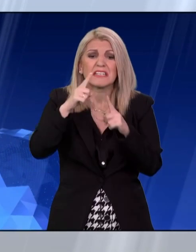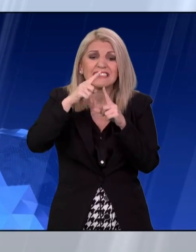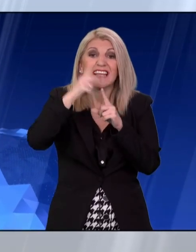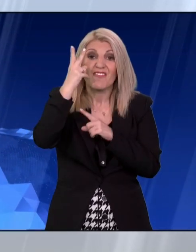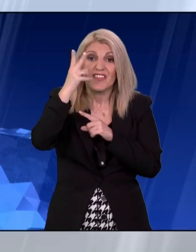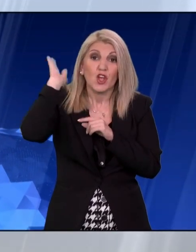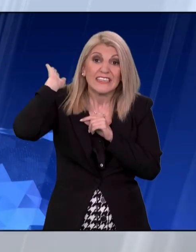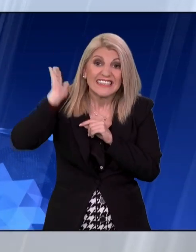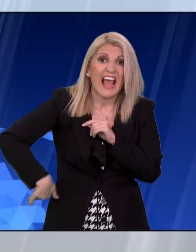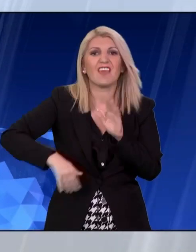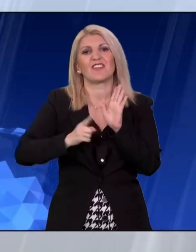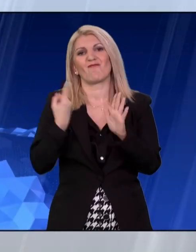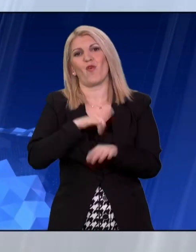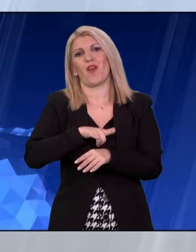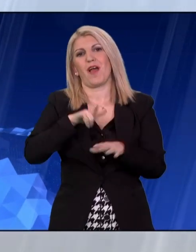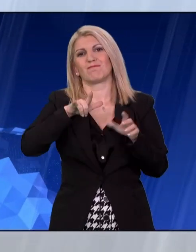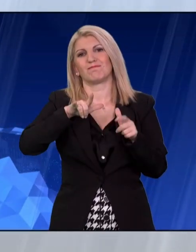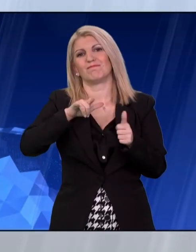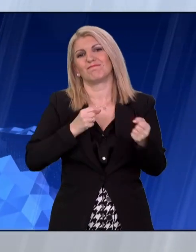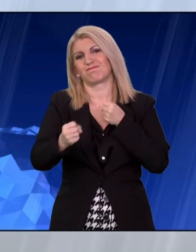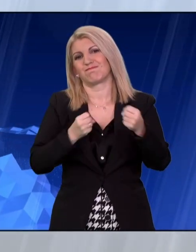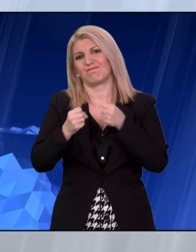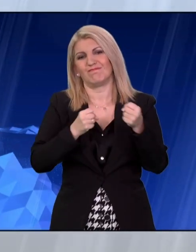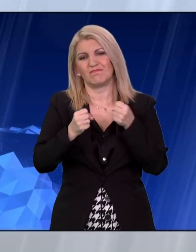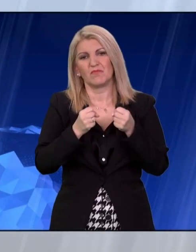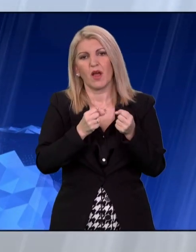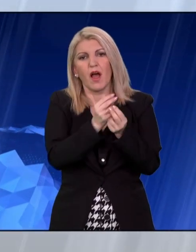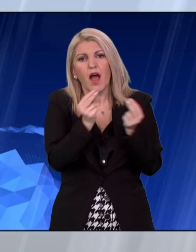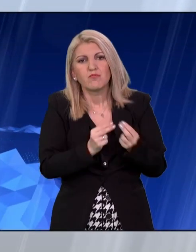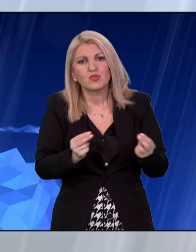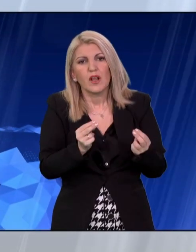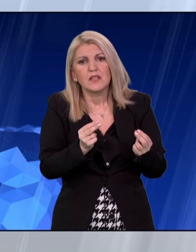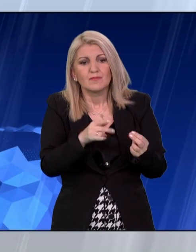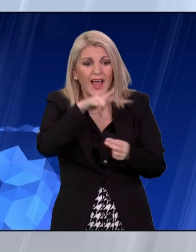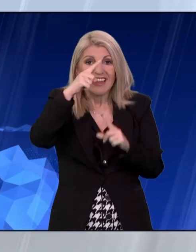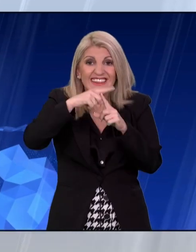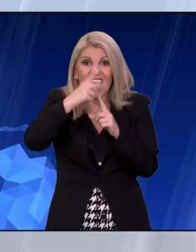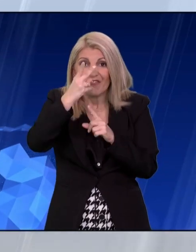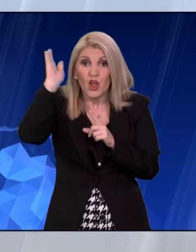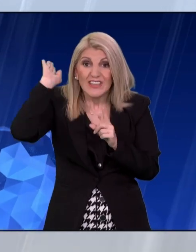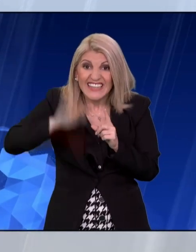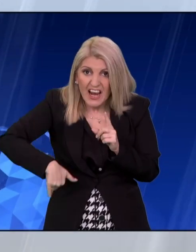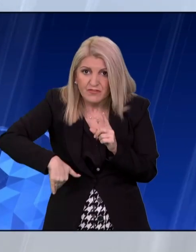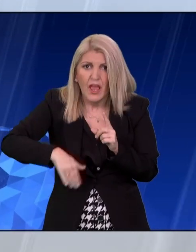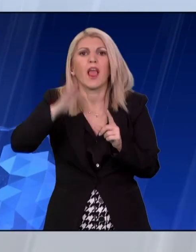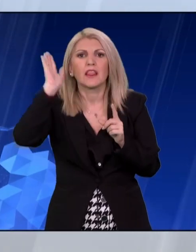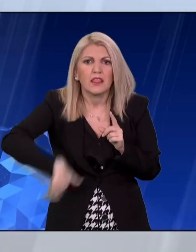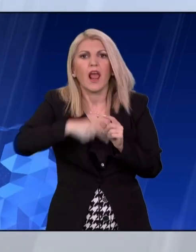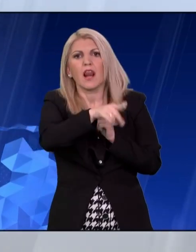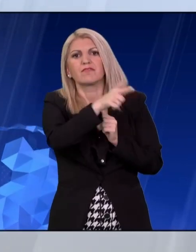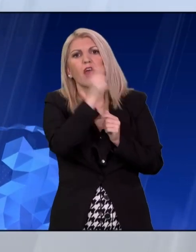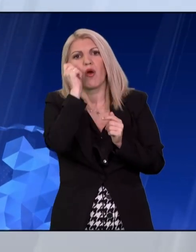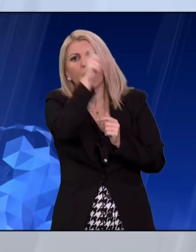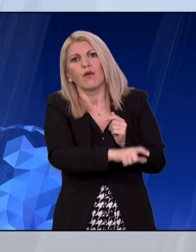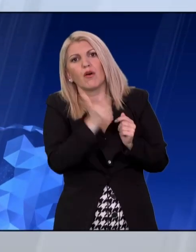όχι τη δική του το αστεράκι μου το χασα και το χασα γιατί τον επολε η αγάπη του το κάνω η